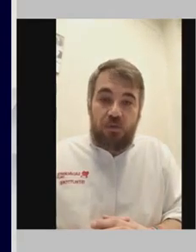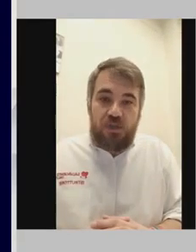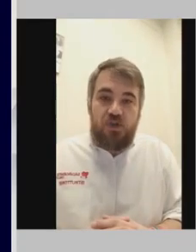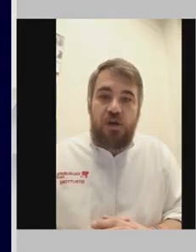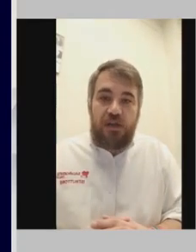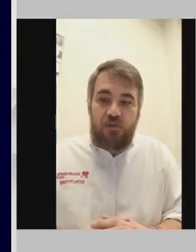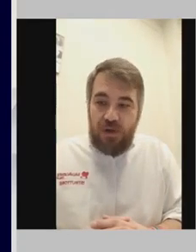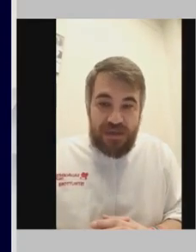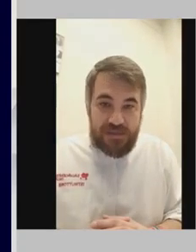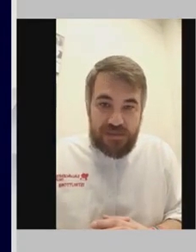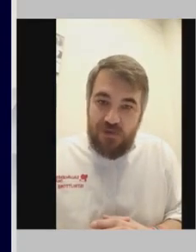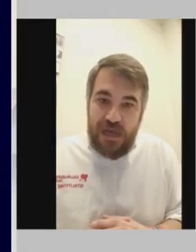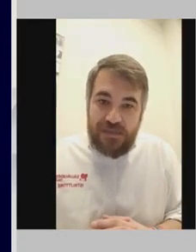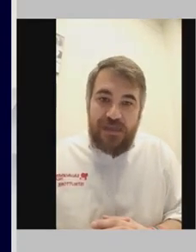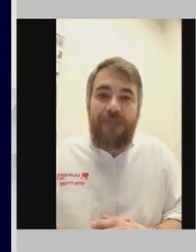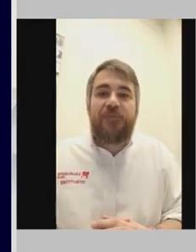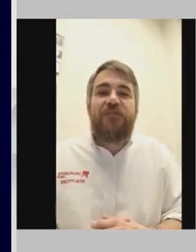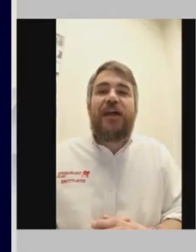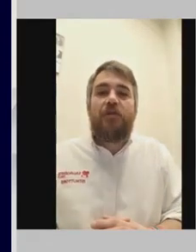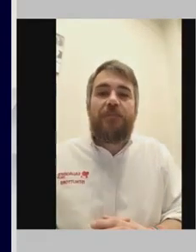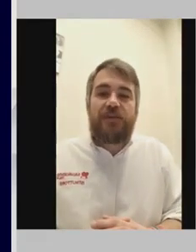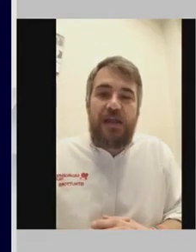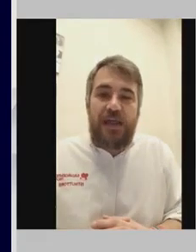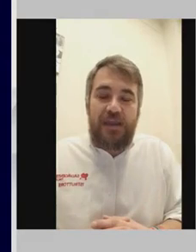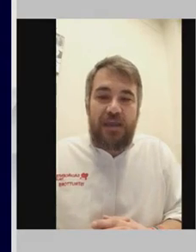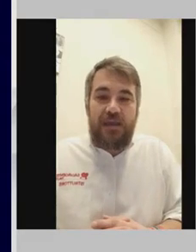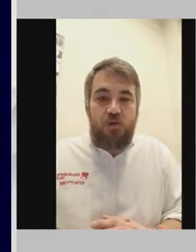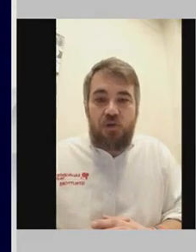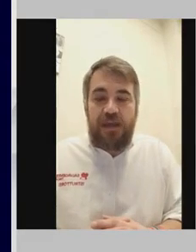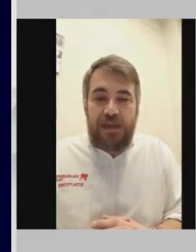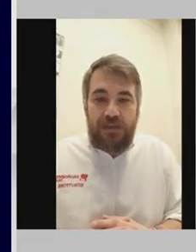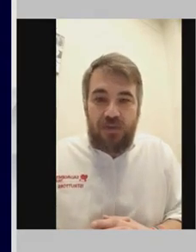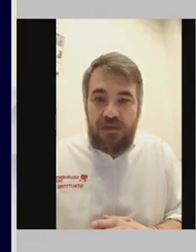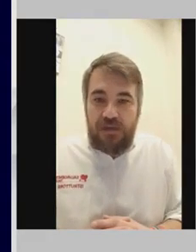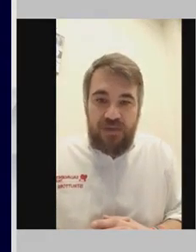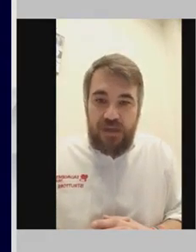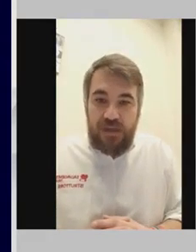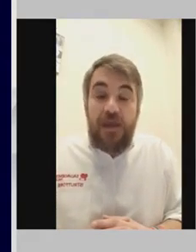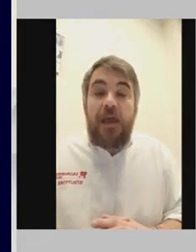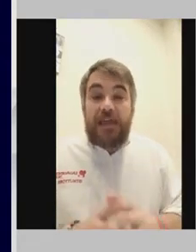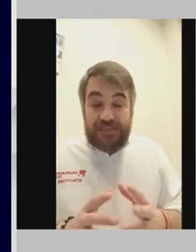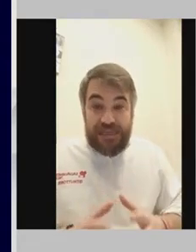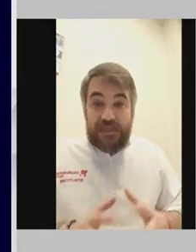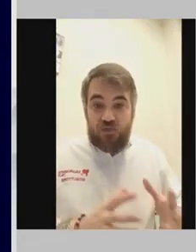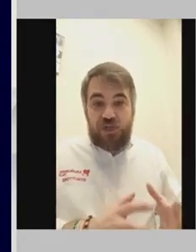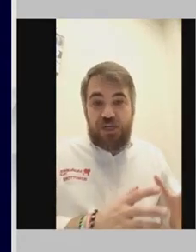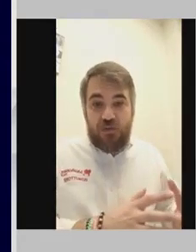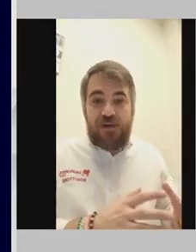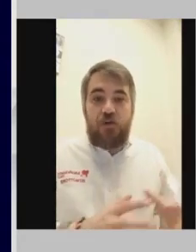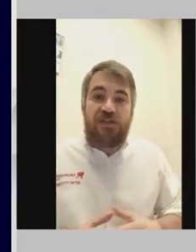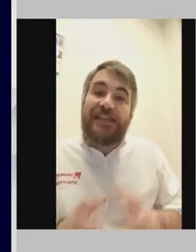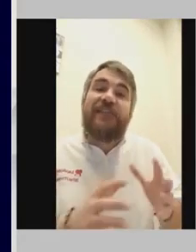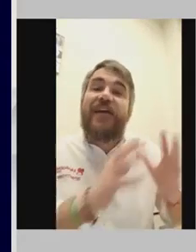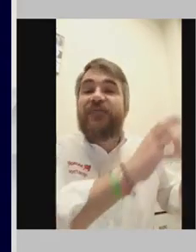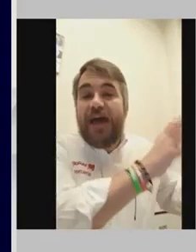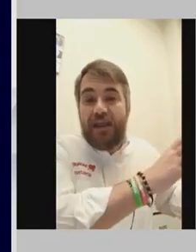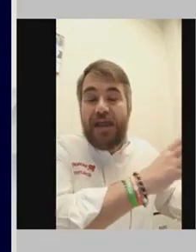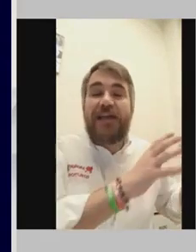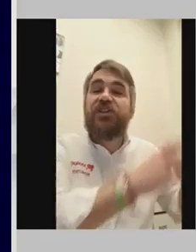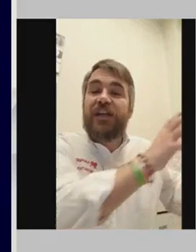bambini tutti i giorni in una mensa scolastica di fianco a personale che non è in grado di intervenire, e se succede qualcosa